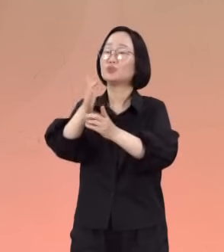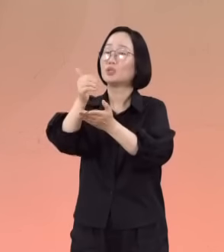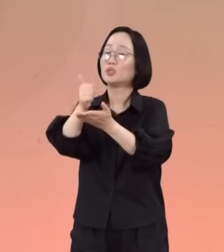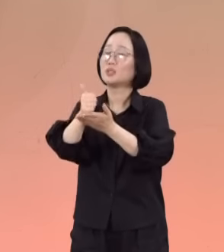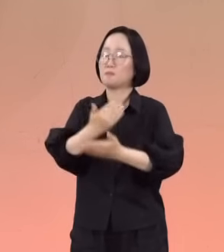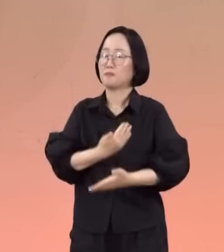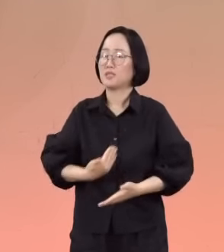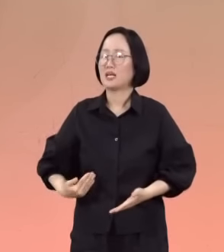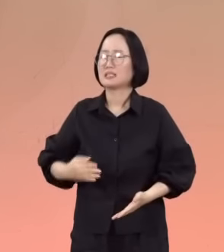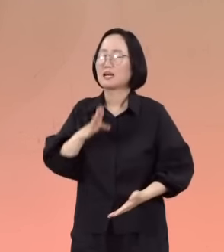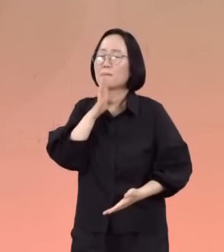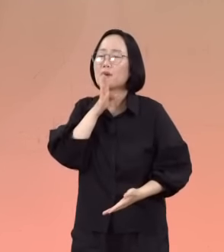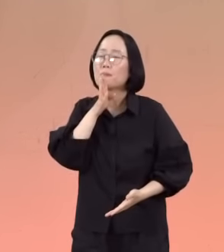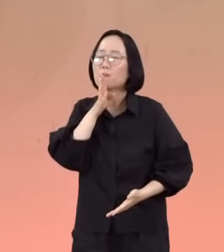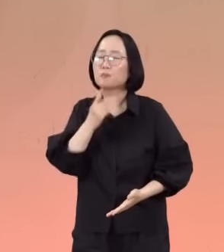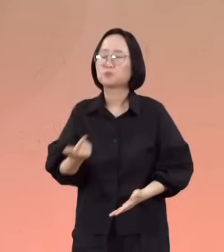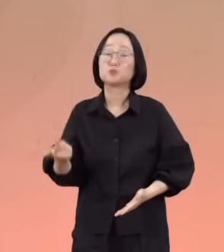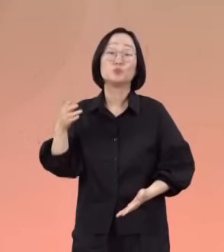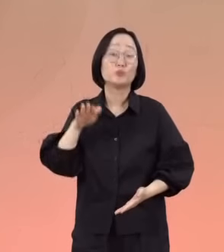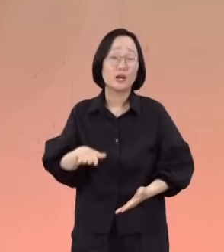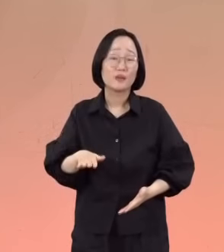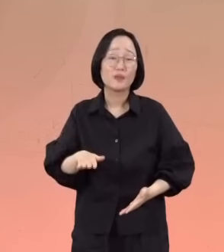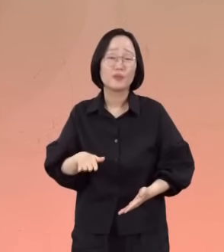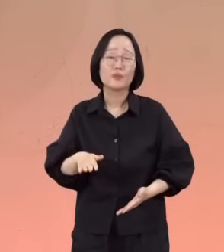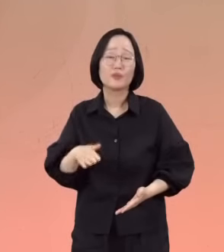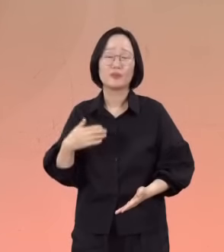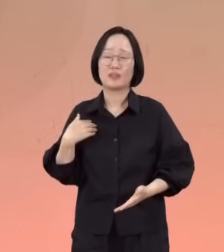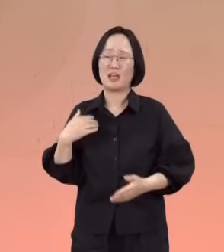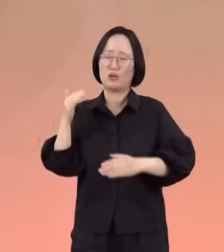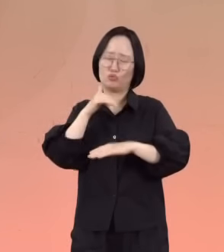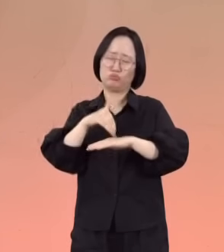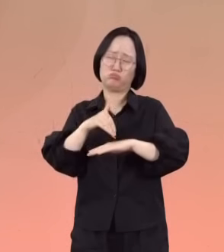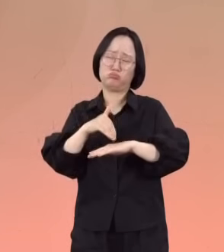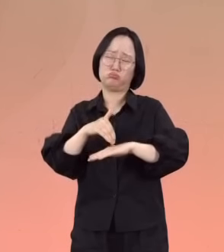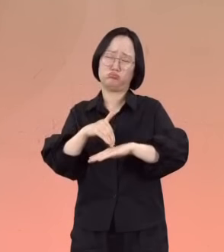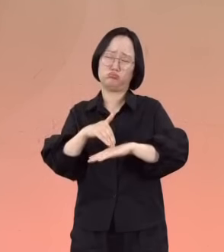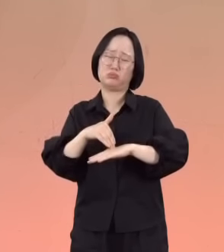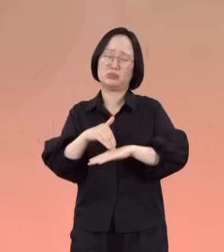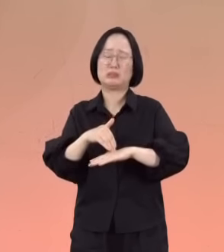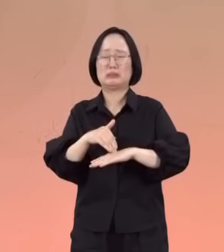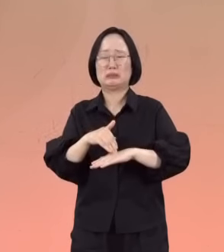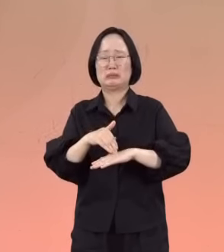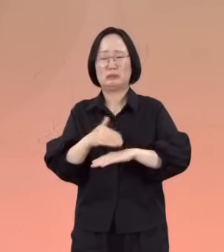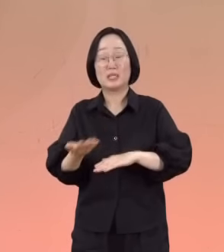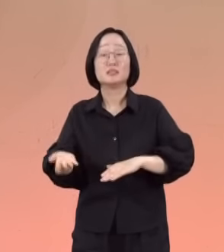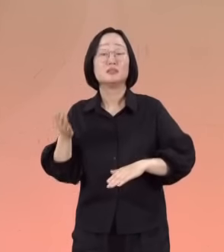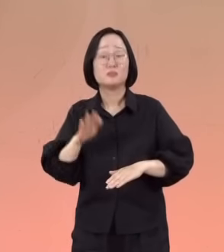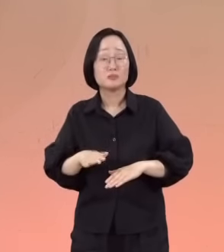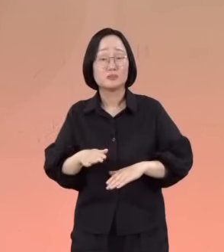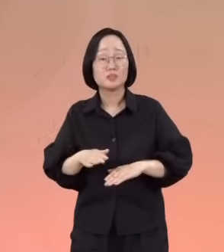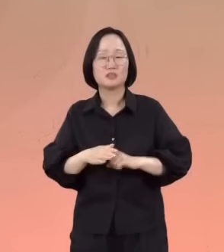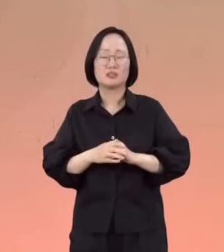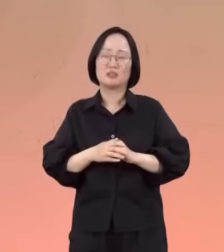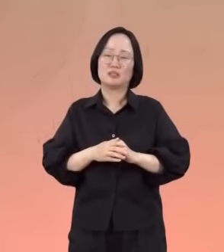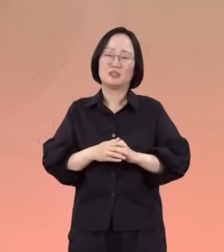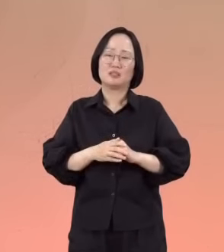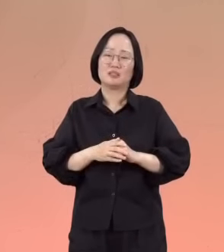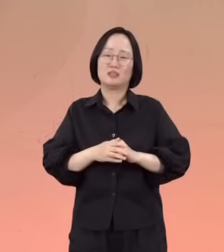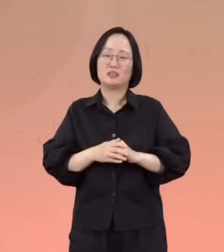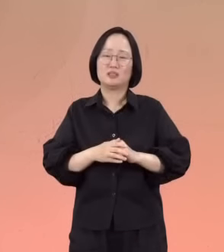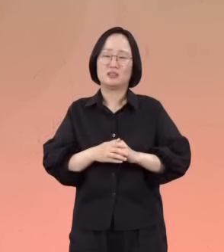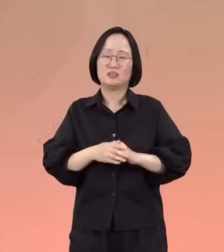이렇게 수행을 제대로 못 하고 이렇게 많은 업을 지으면서 살아가고 있구나 정말